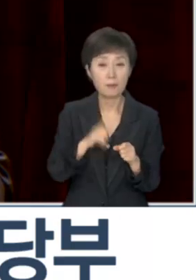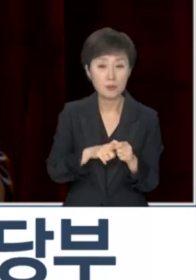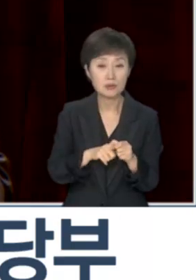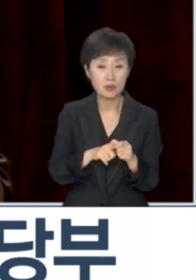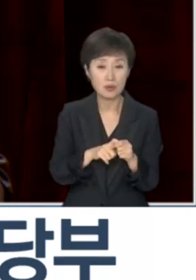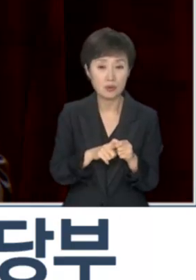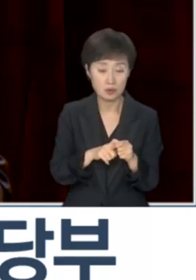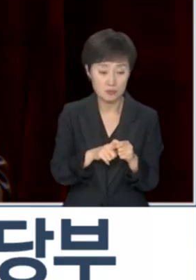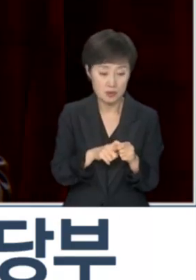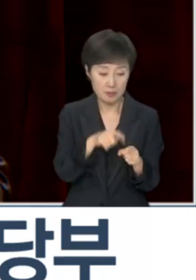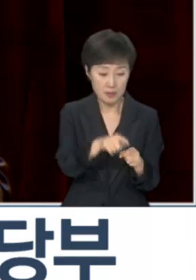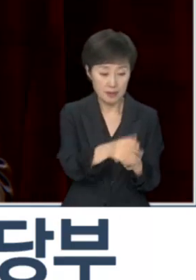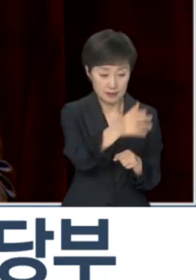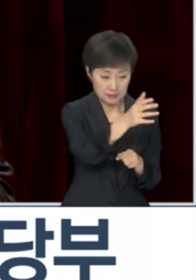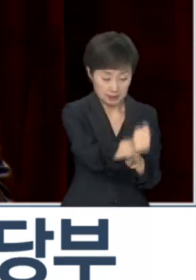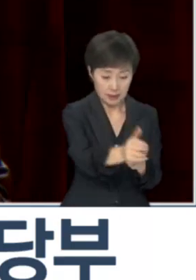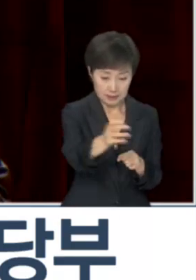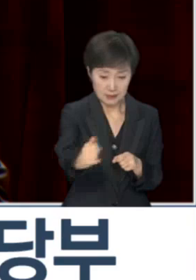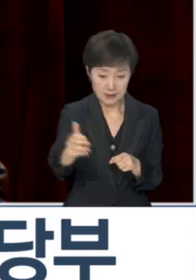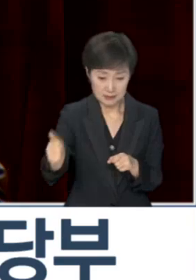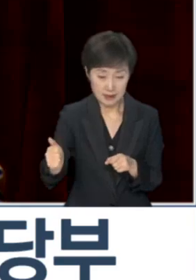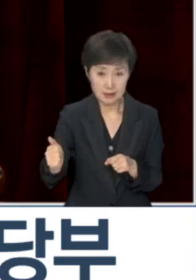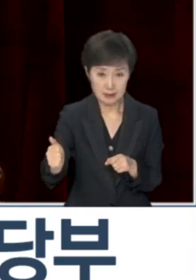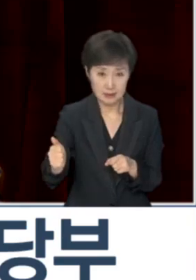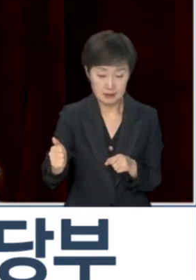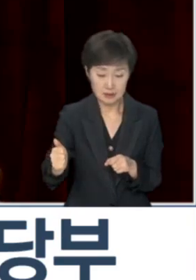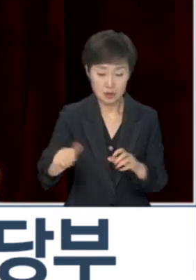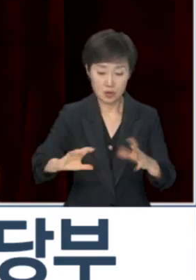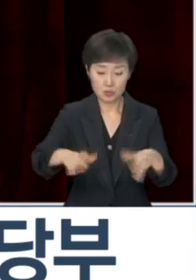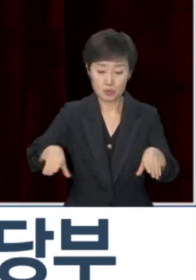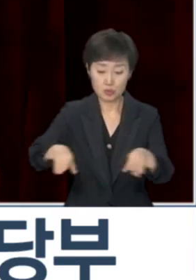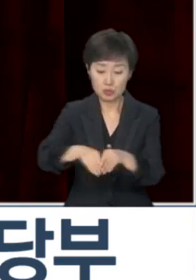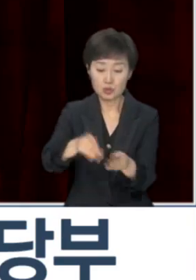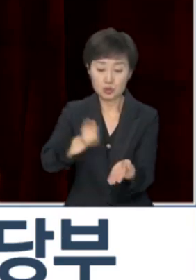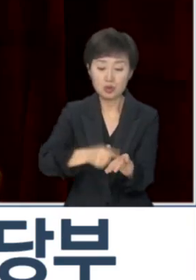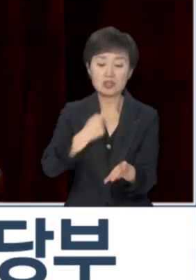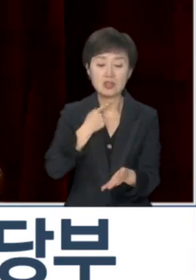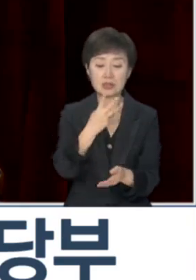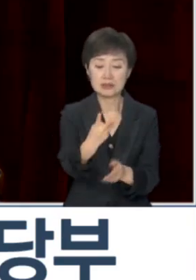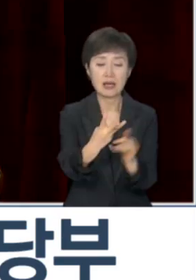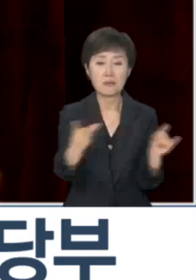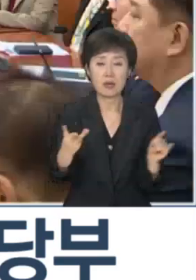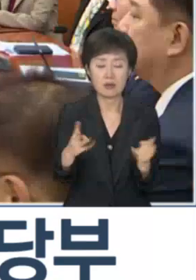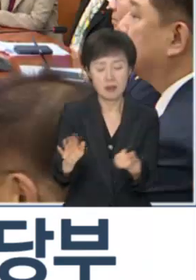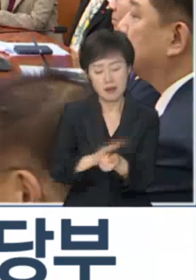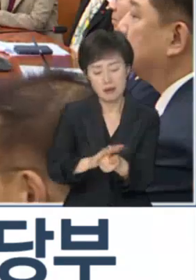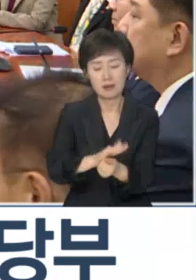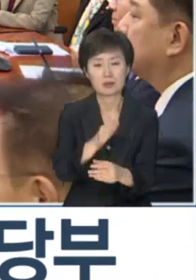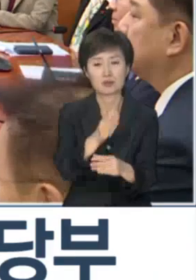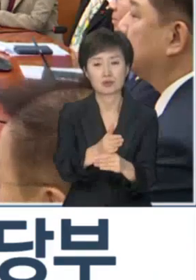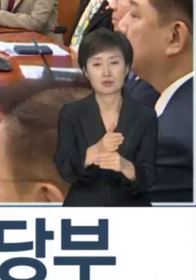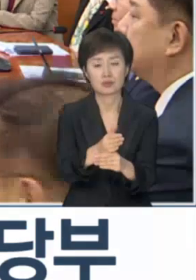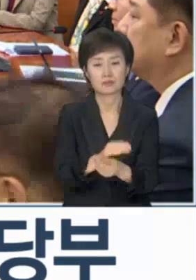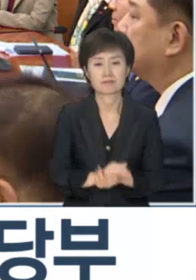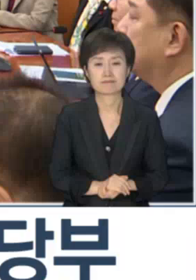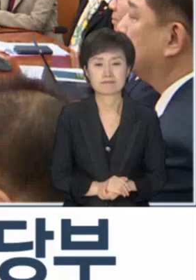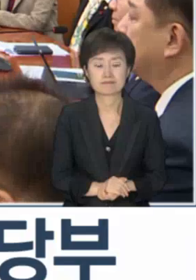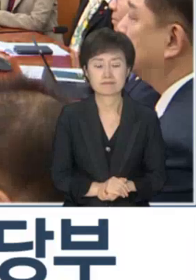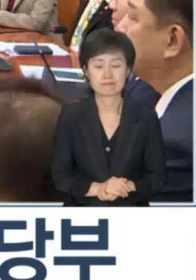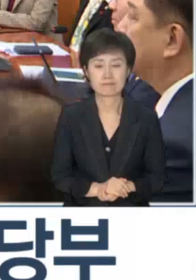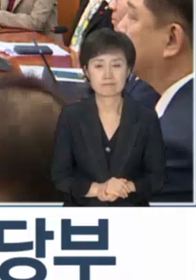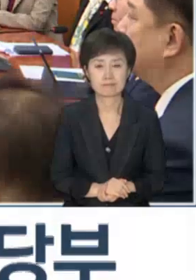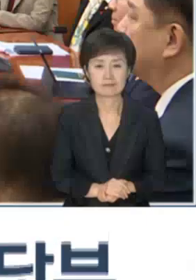야당의 지도자인 새 총리를 하고 있는데 마지막 히든카드가 이제 뭐